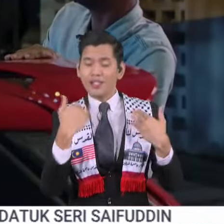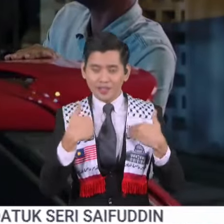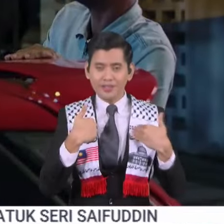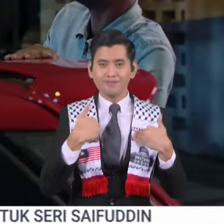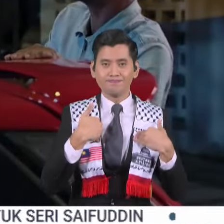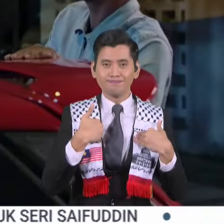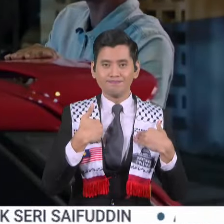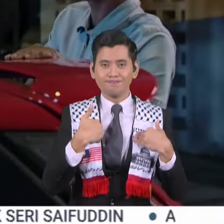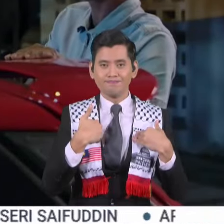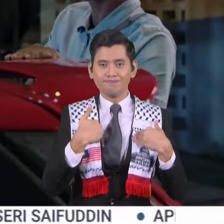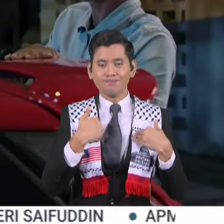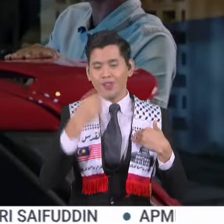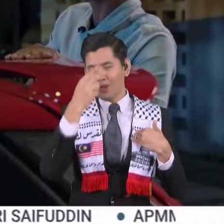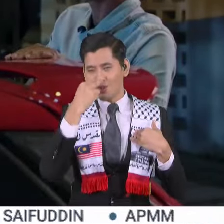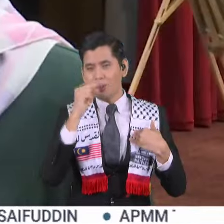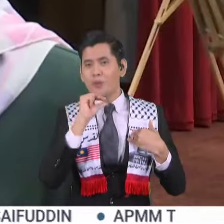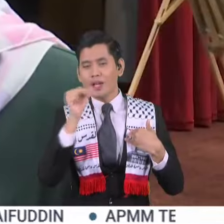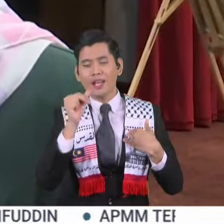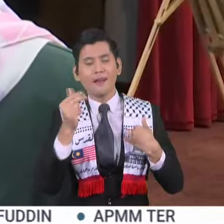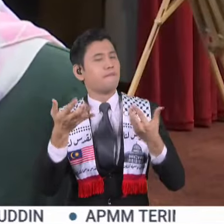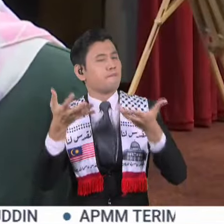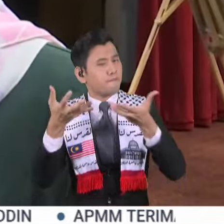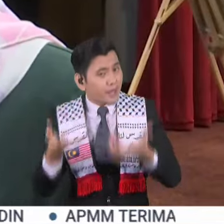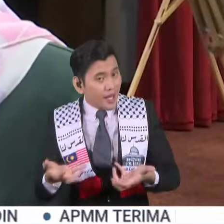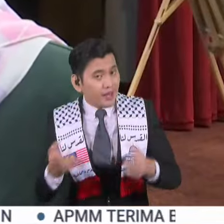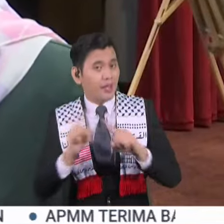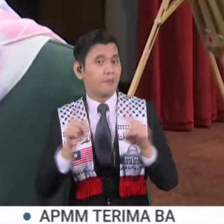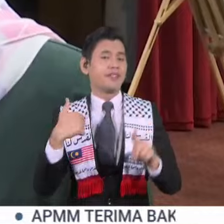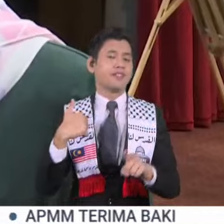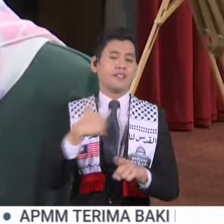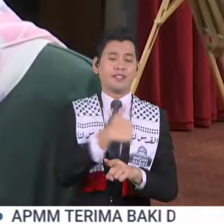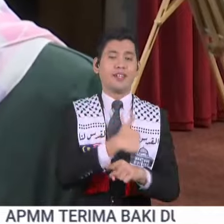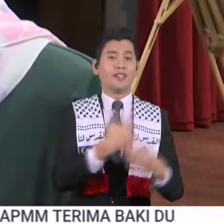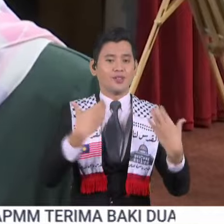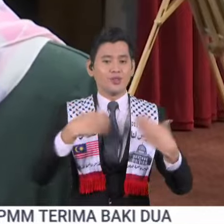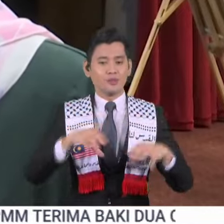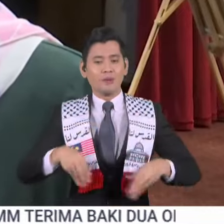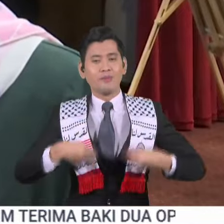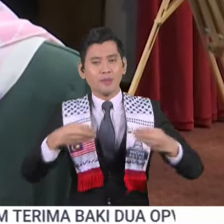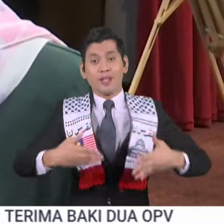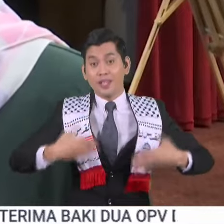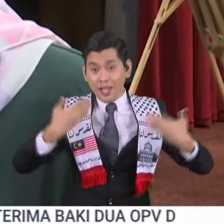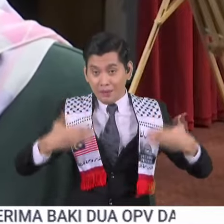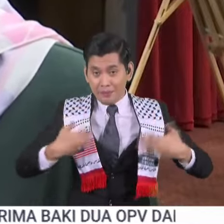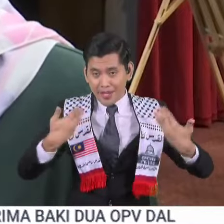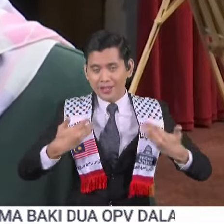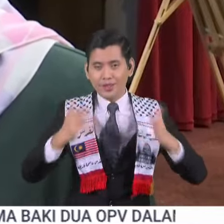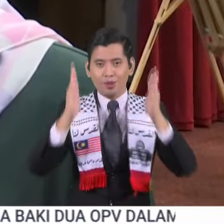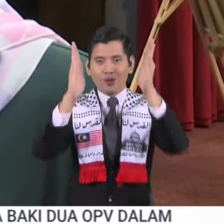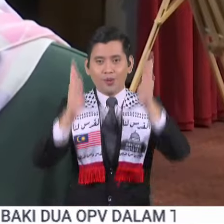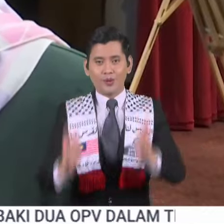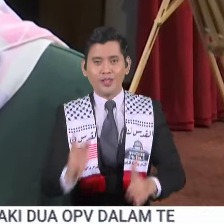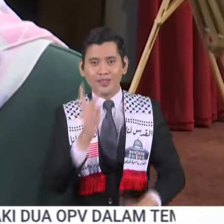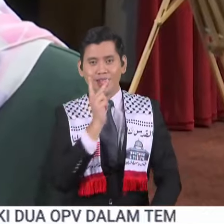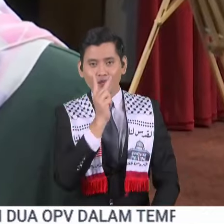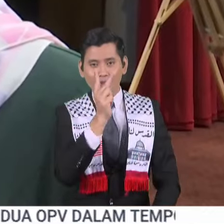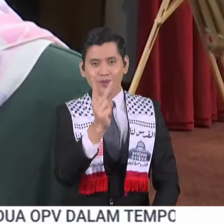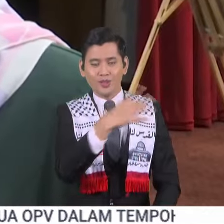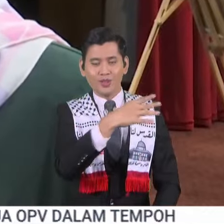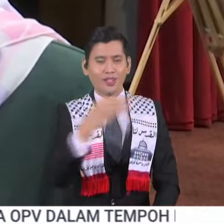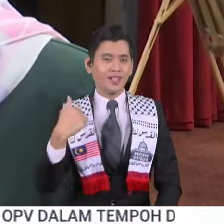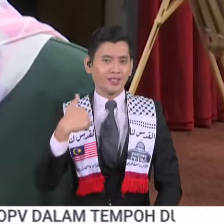walaupun bukanlah humor yang terlalu berat, tetapi kita cuba menghiburkan dan sambil itu kita memberi